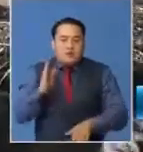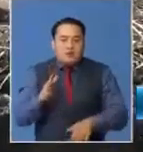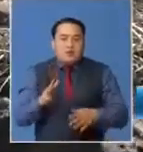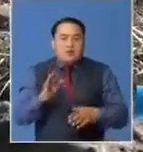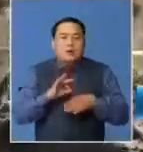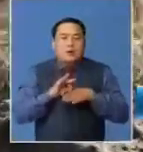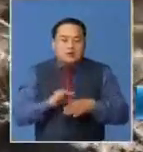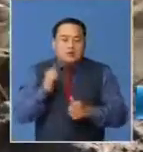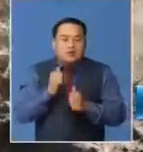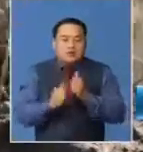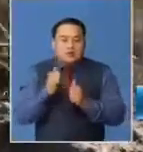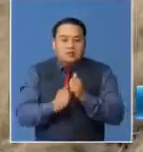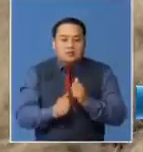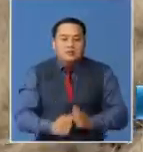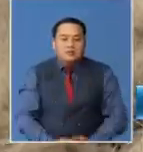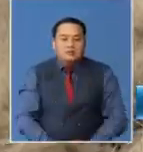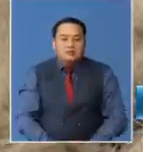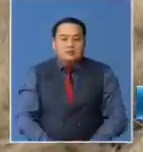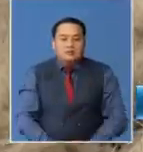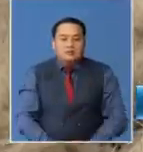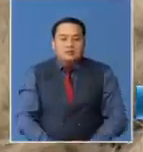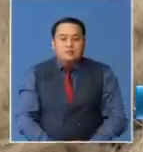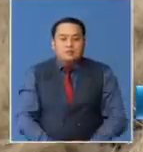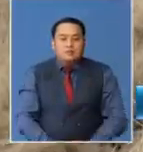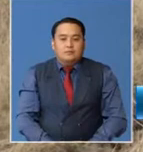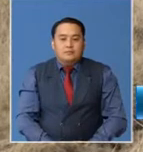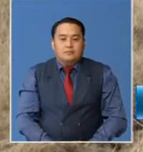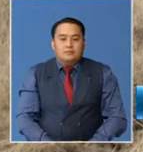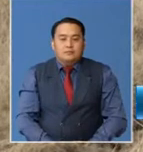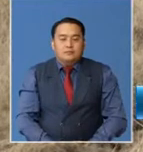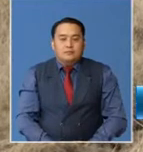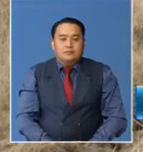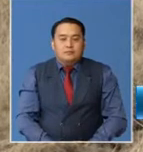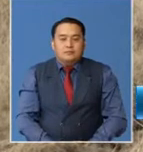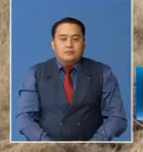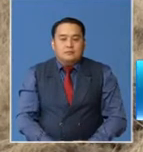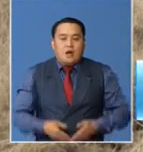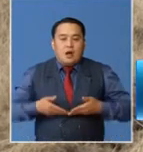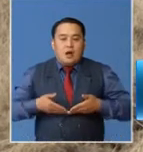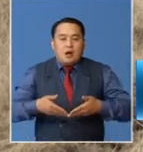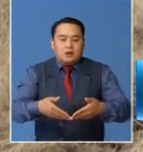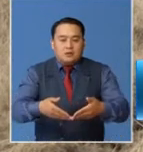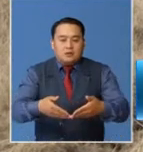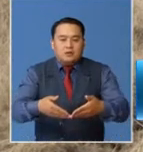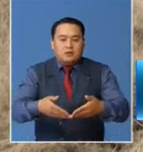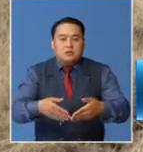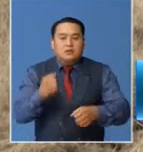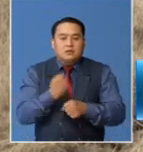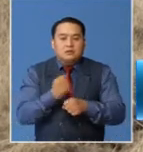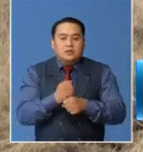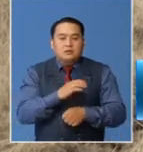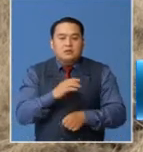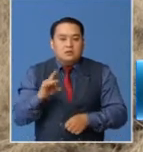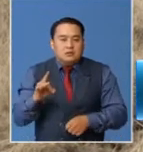Копале будут проводиться чаще. Арочная система здесь нашего Копала, она была сделана еще при